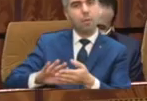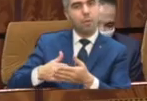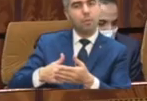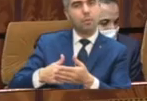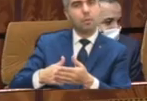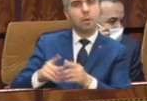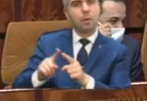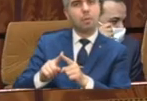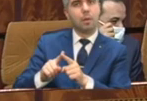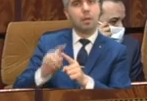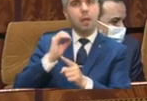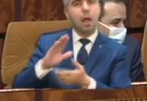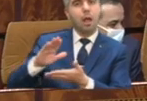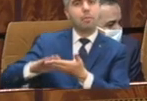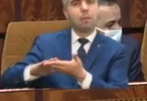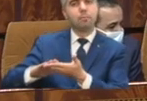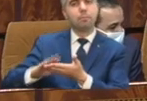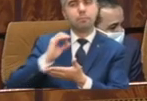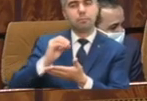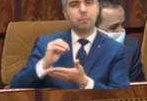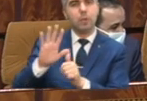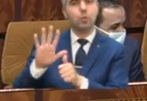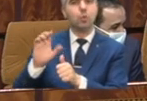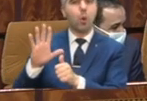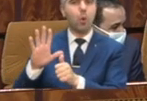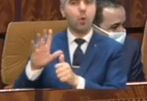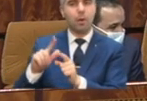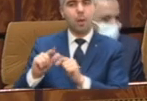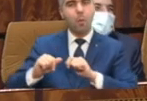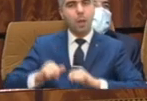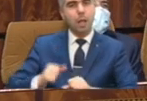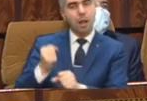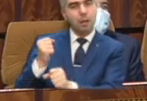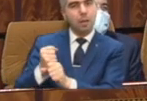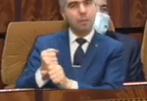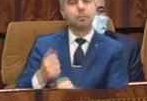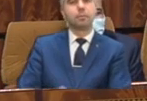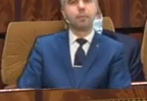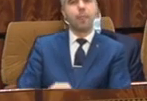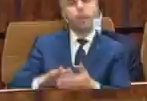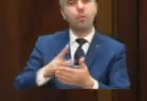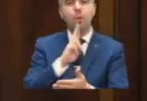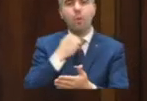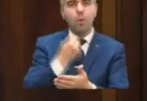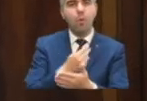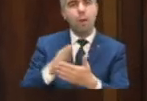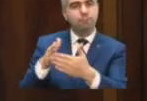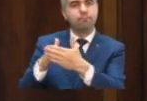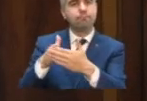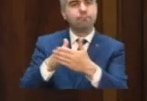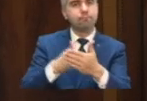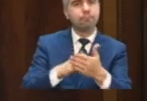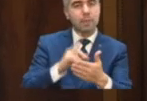عمر الحكومة بشأن المشاكل والصعوبات والإكراهات والتحديات التي يعرفها هذا